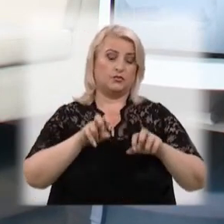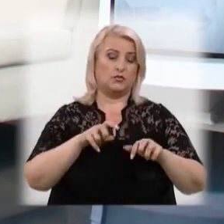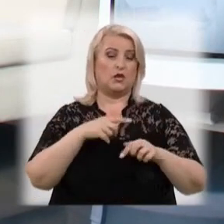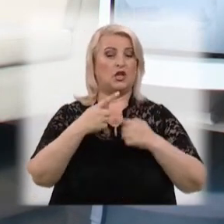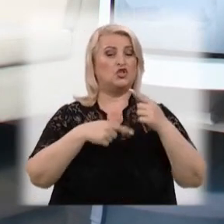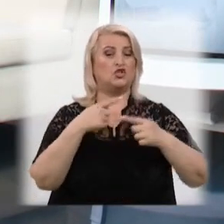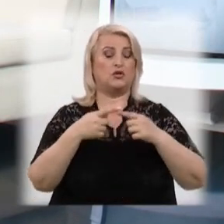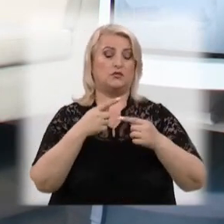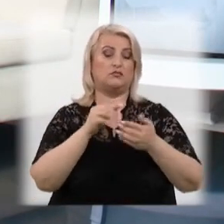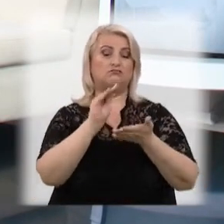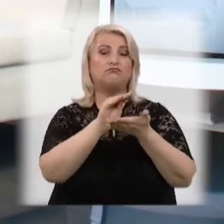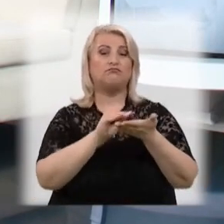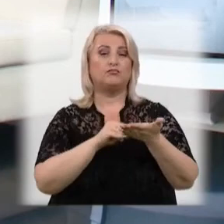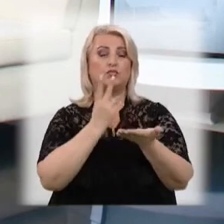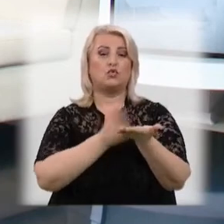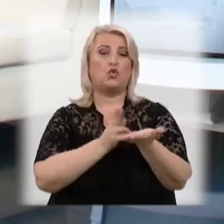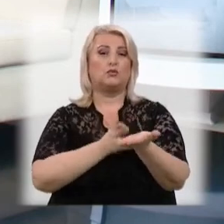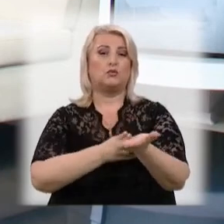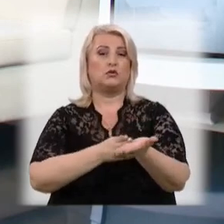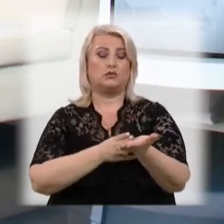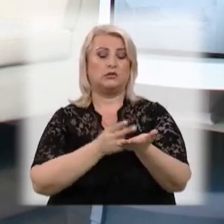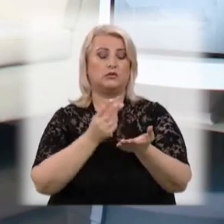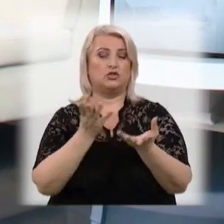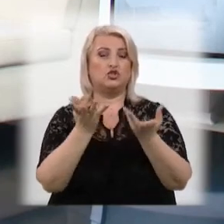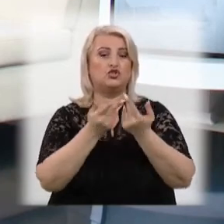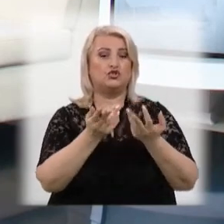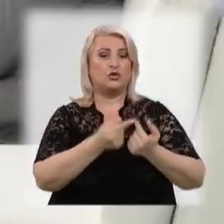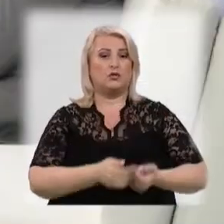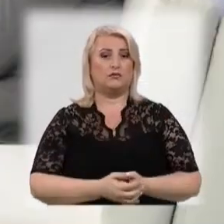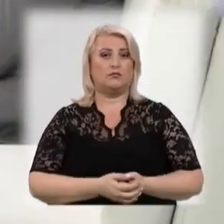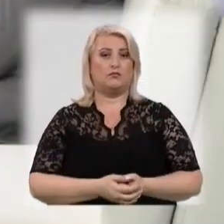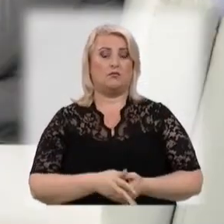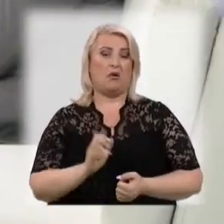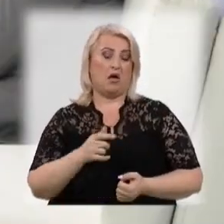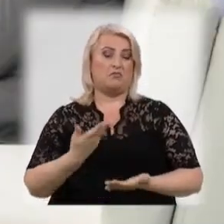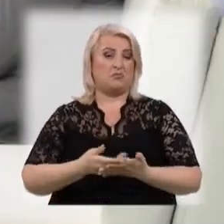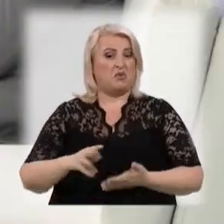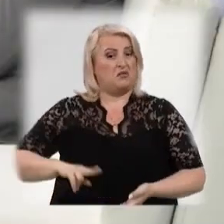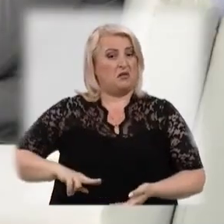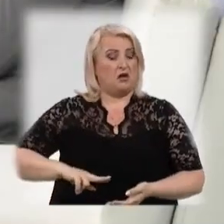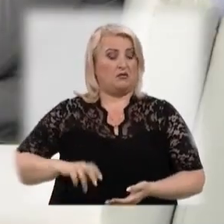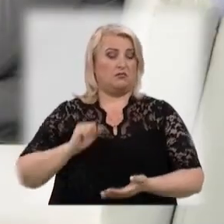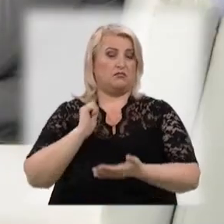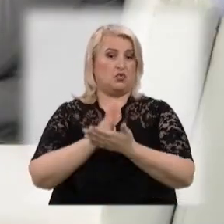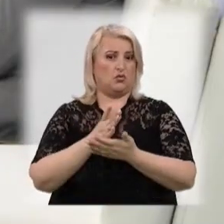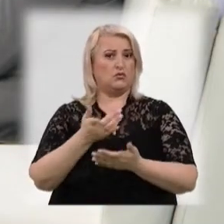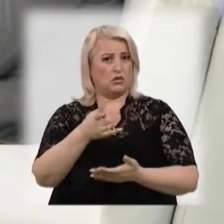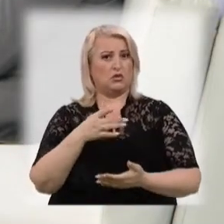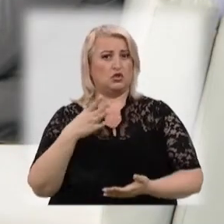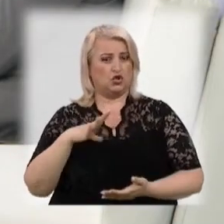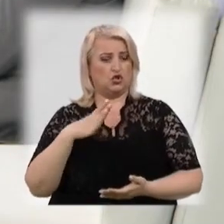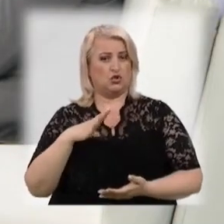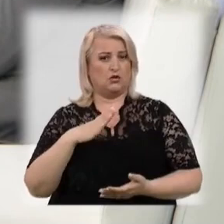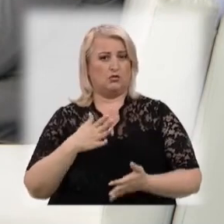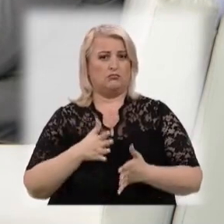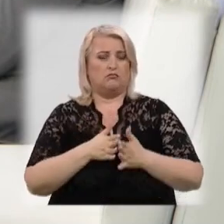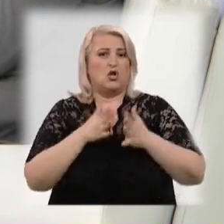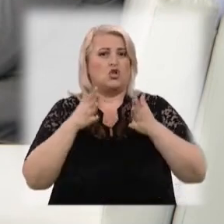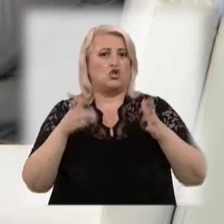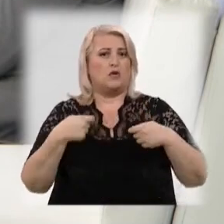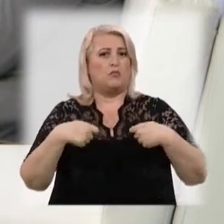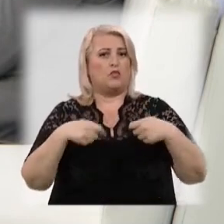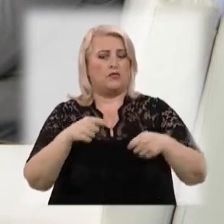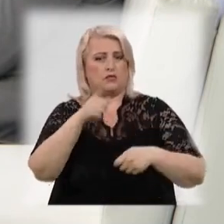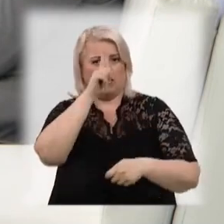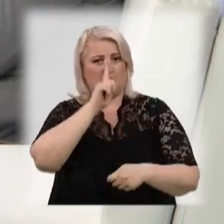cifre ajungem la un consens cu un an unui antreprenor direct așa ca ai așteptări prea mari de vânzări în prima lună și nu așa